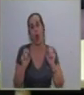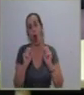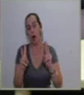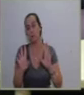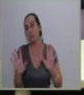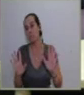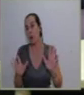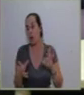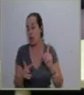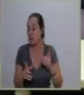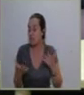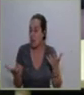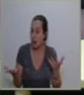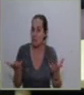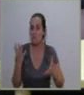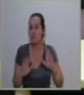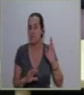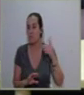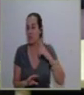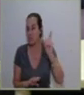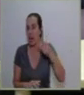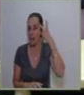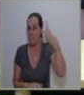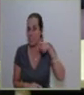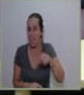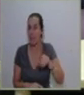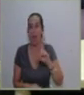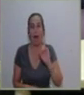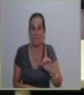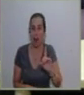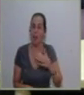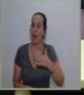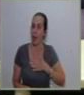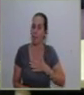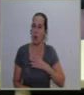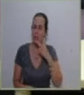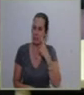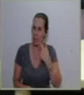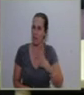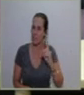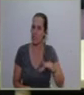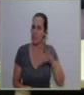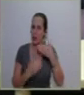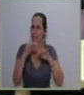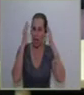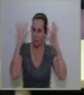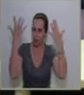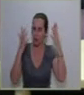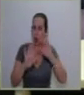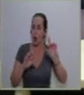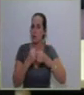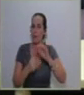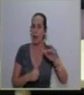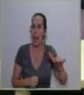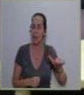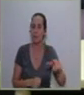טוב, כנראה שזה צריך לגדול עלינו, ההבנה של הגאונות הזאת. בכל מקרה, אנחנו נראה לי נצטרך למצוא עוד קטע מטורף, לא רק בשוברי גלים,